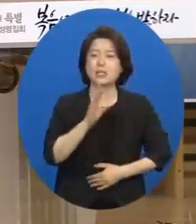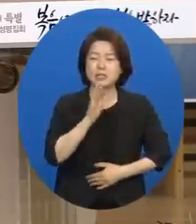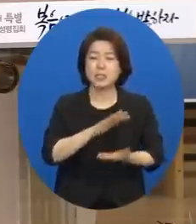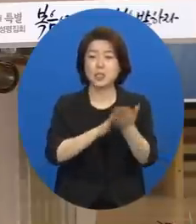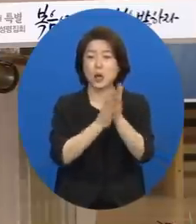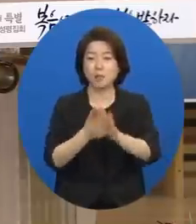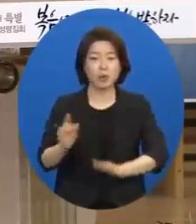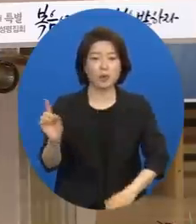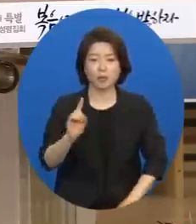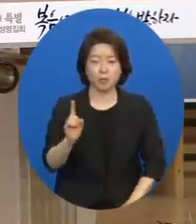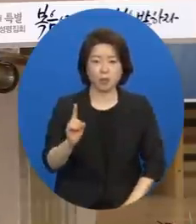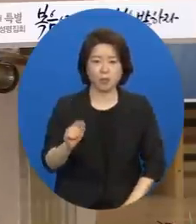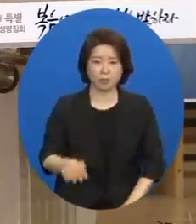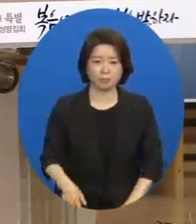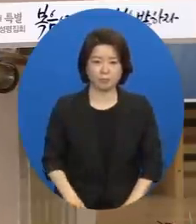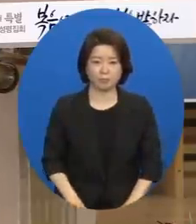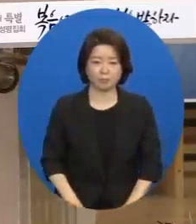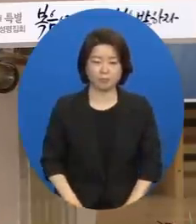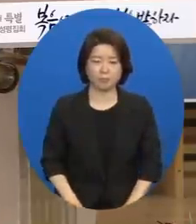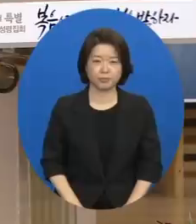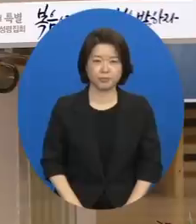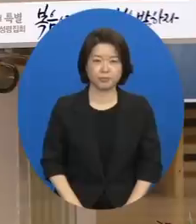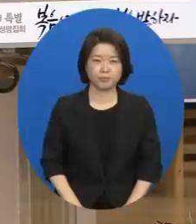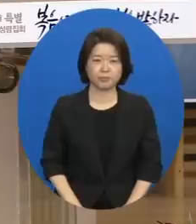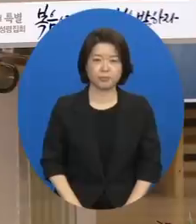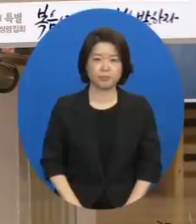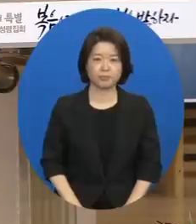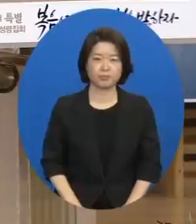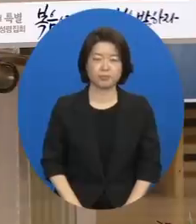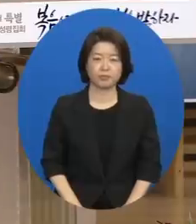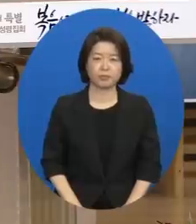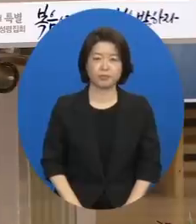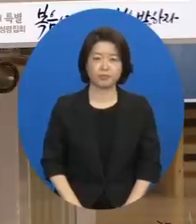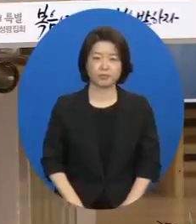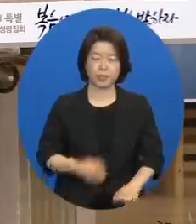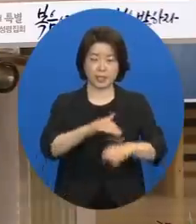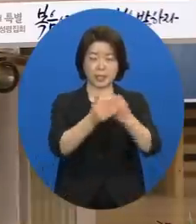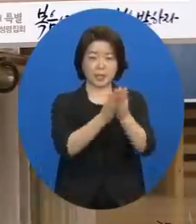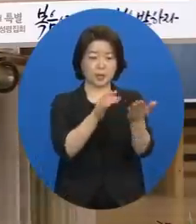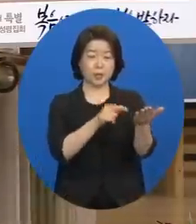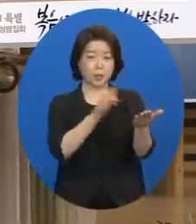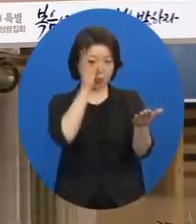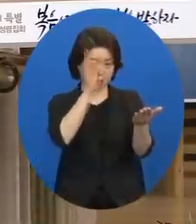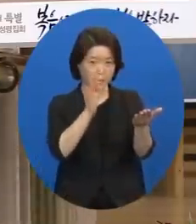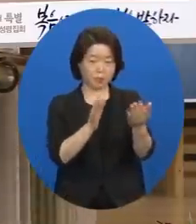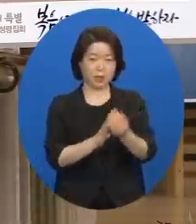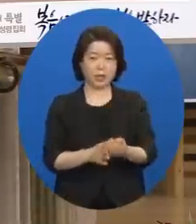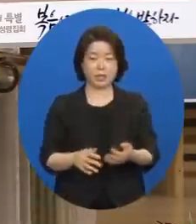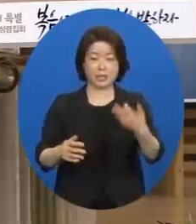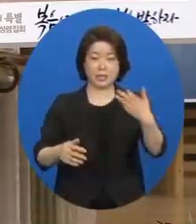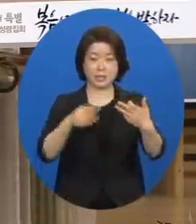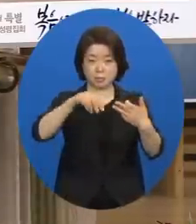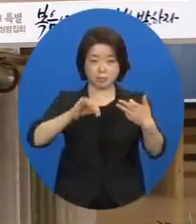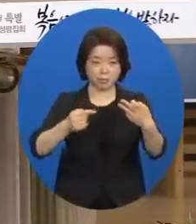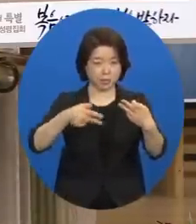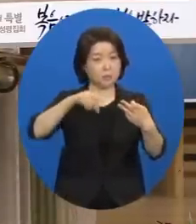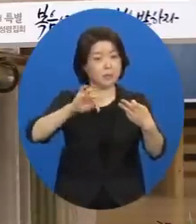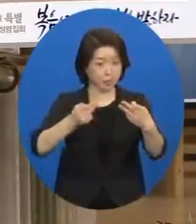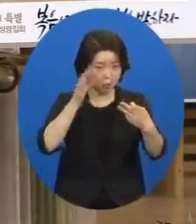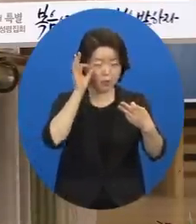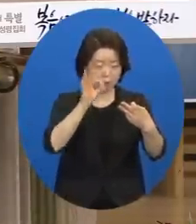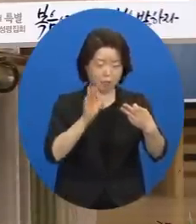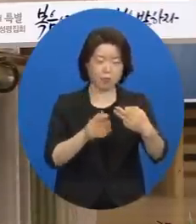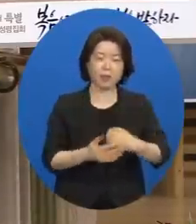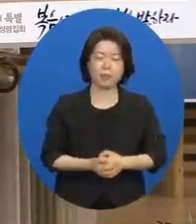변화는 여기 우리 그 본문의 말씀에 13절에 읽어주신 본문에 보면